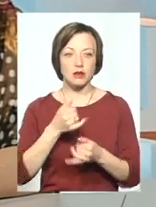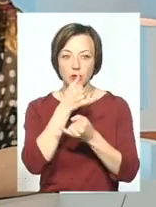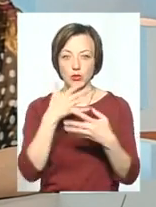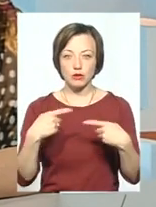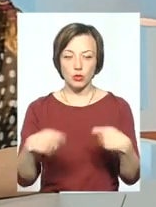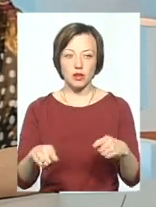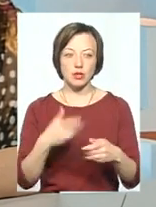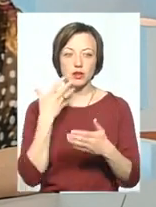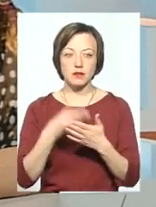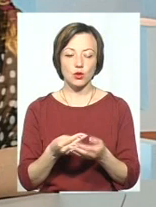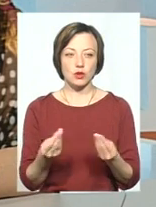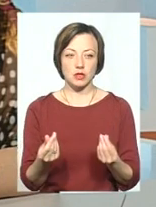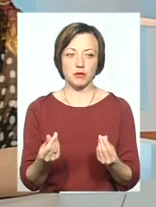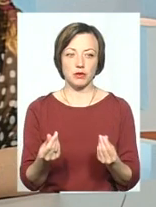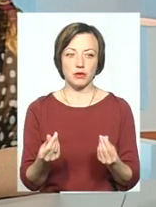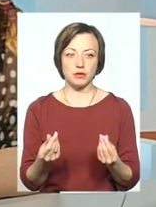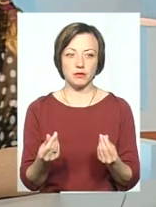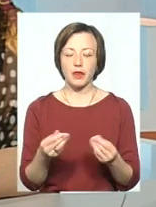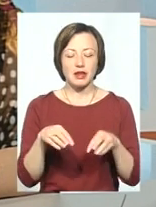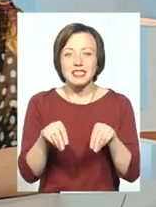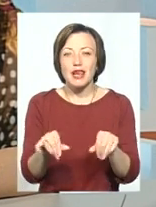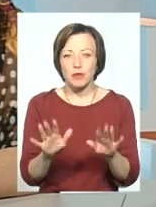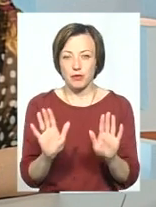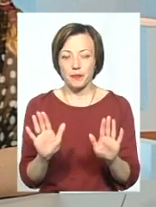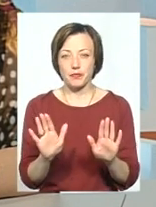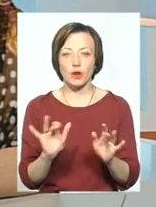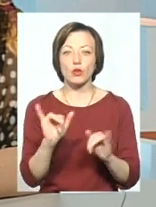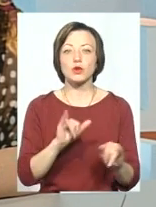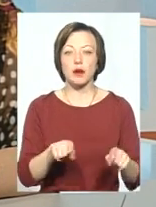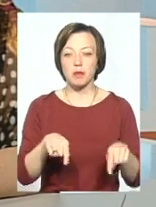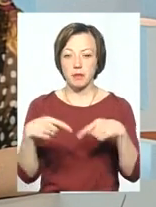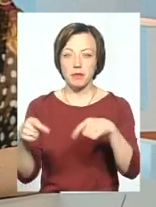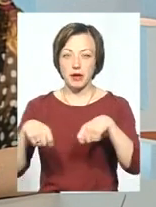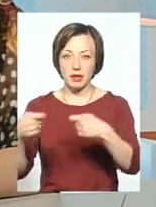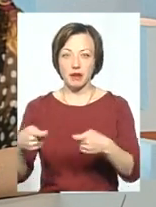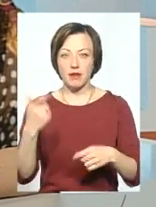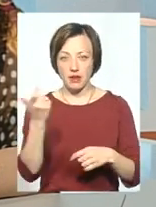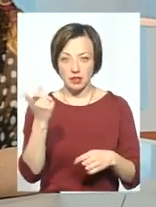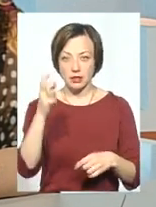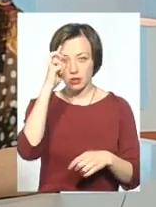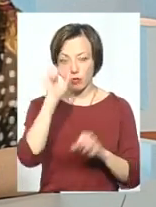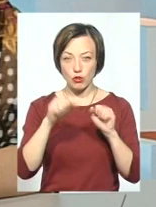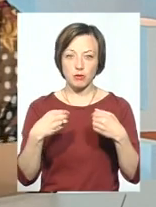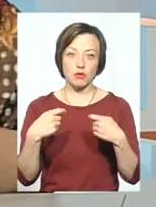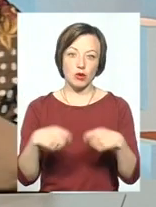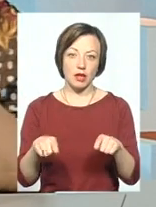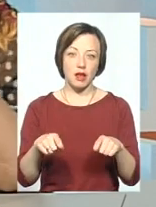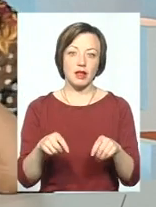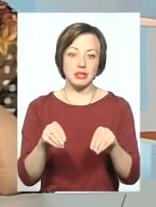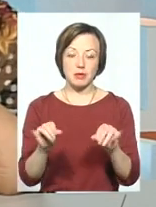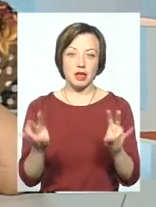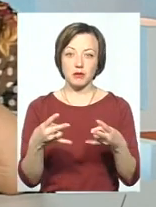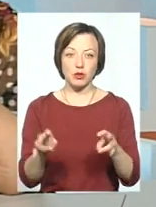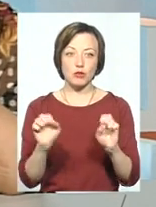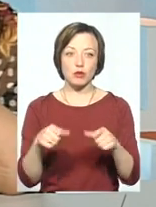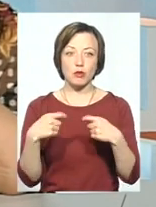може продати свою землю. Куди ця земля от перейде? Вона перейде у власність держави. А може б та жінка продала б ту землю, вона їй не потрібна.